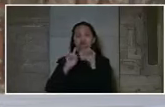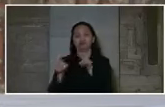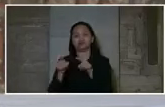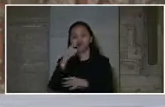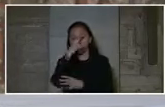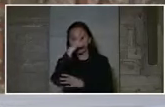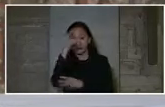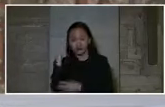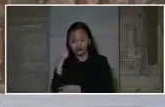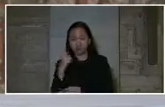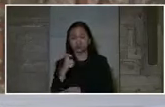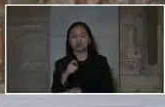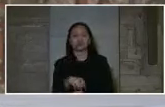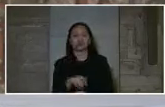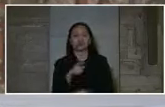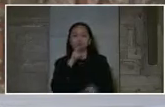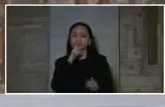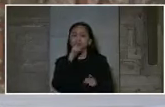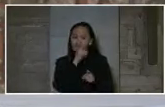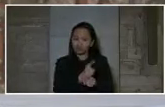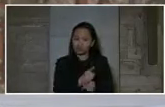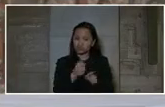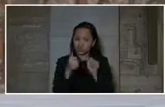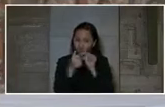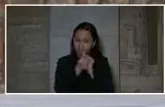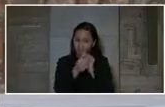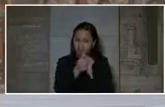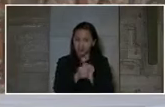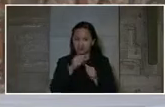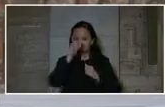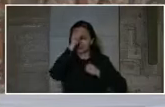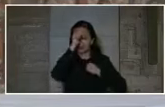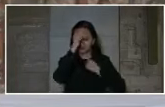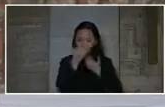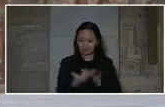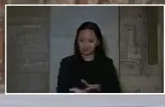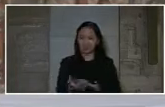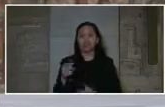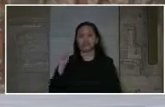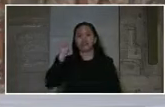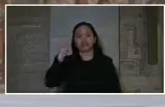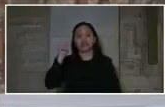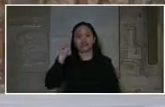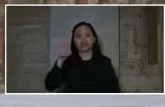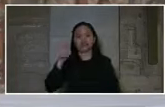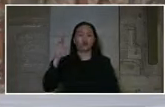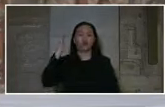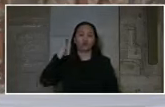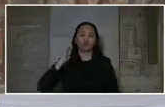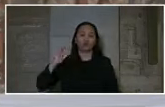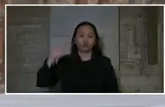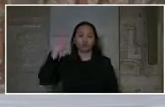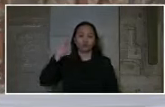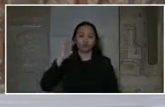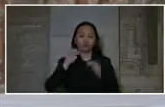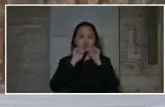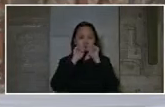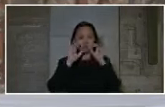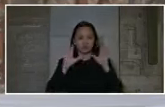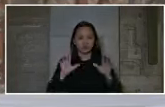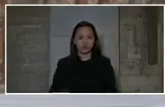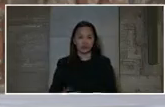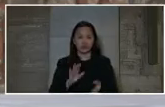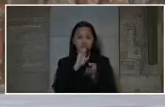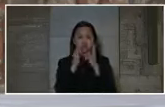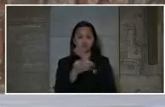Sapagkat kasama yon ng pag-oo ko sa araw ng aking ordinasyon.